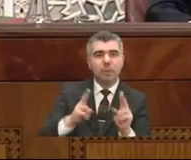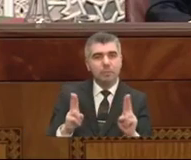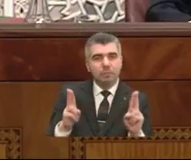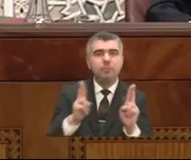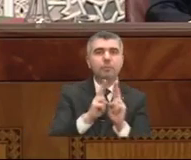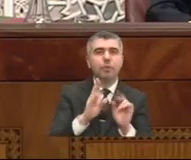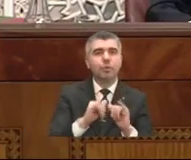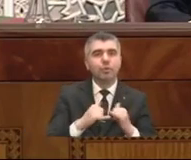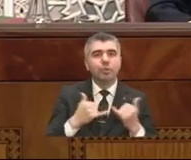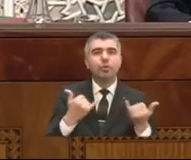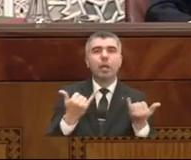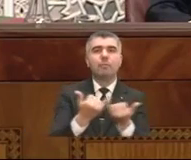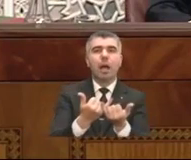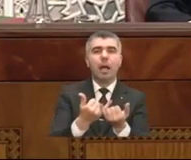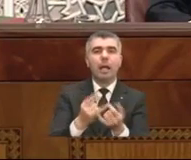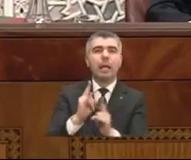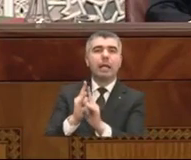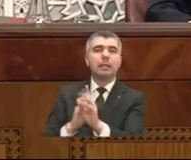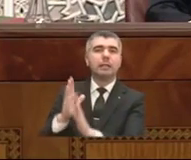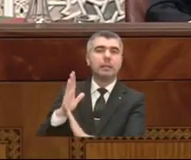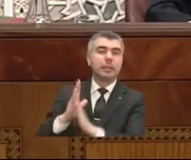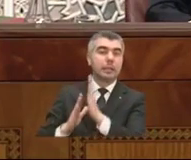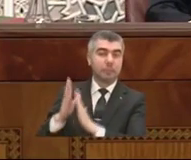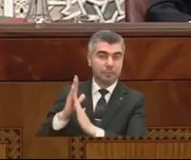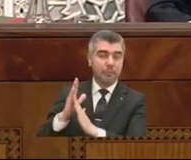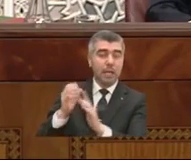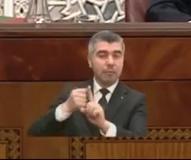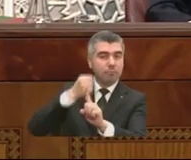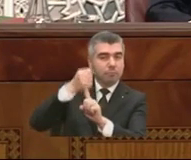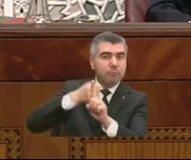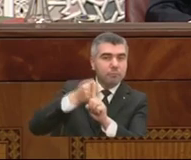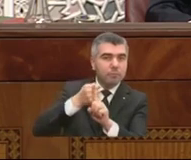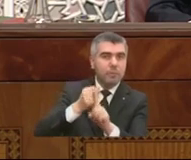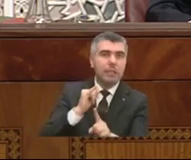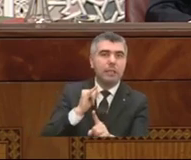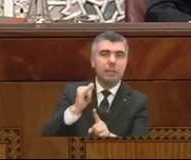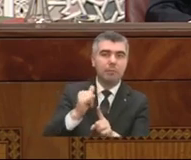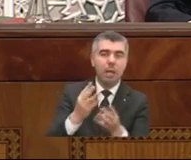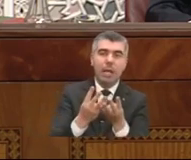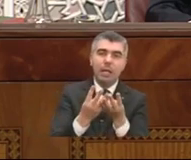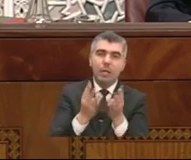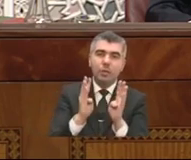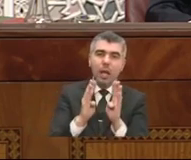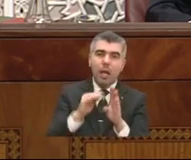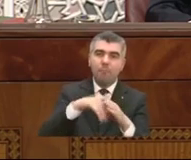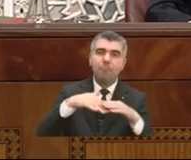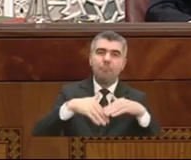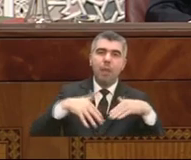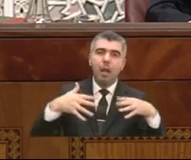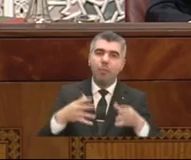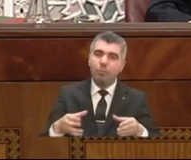الثنائية ومتعددة الأطراف والجهود الدؤوبة التي قامت بها اللجنة البرلمانية